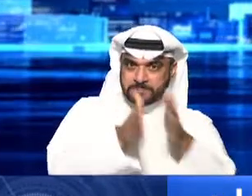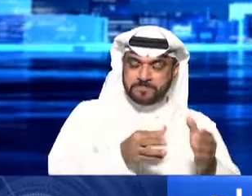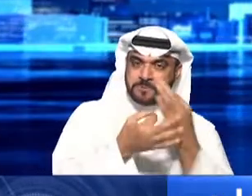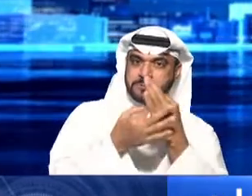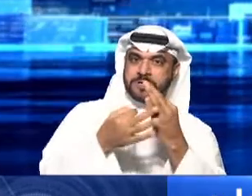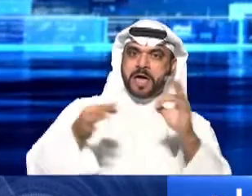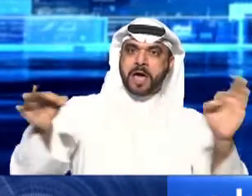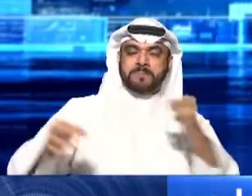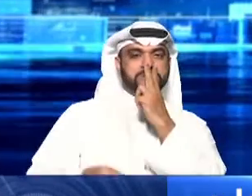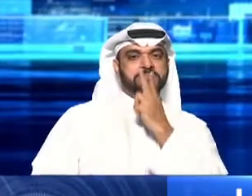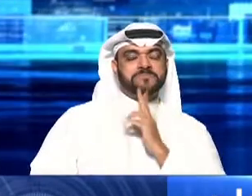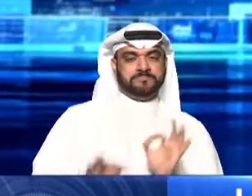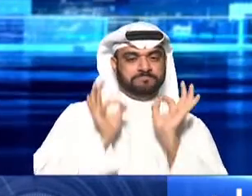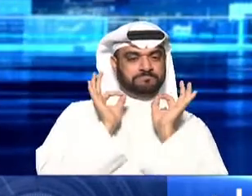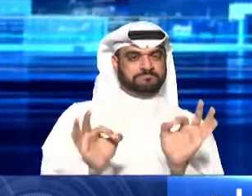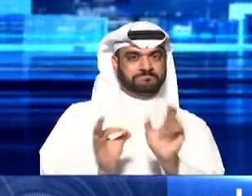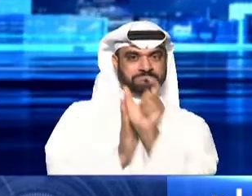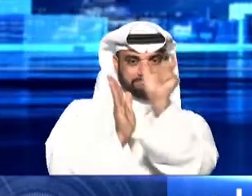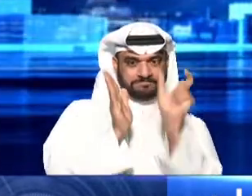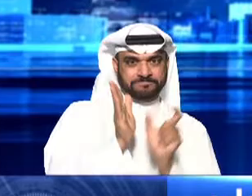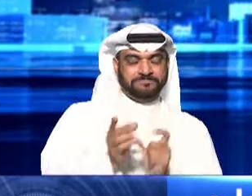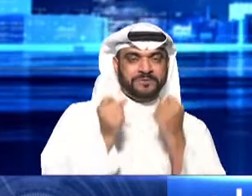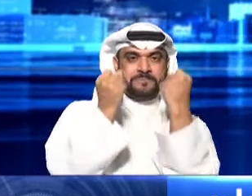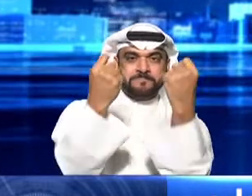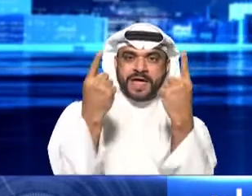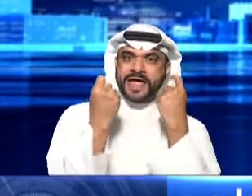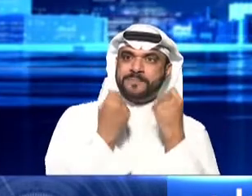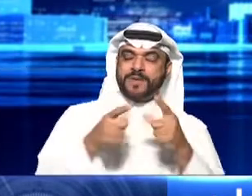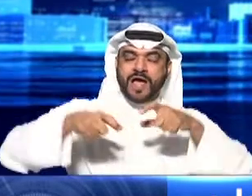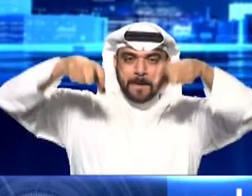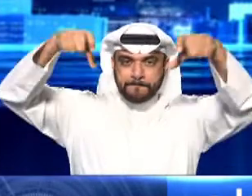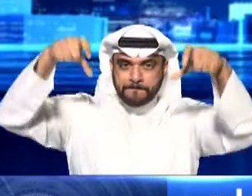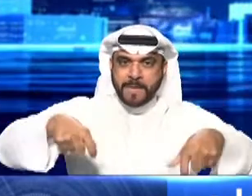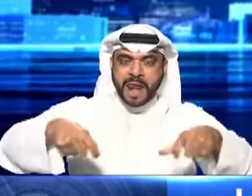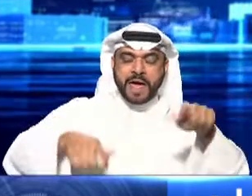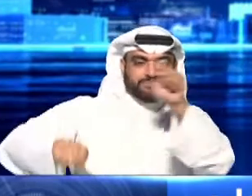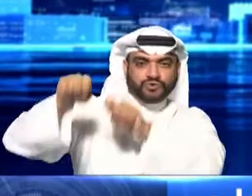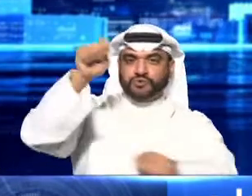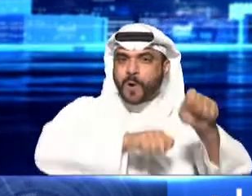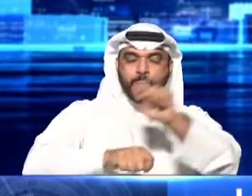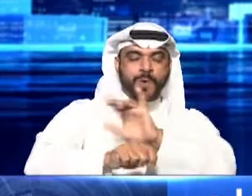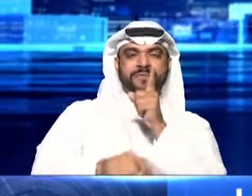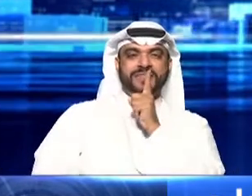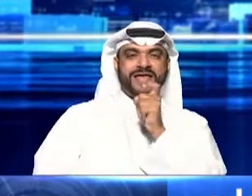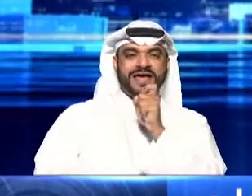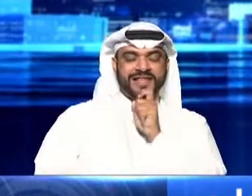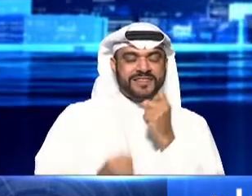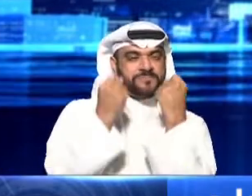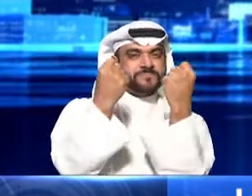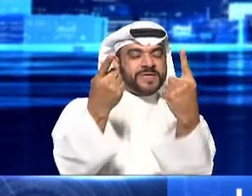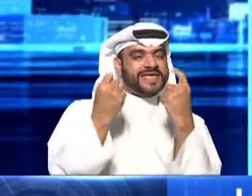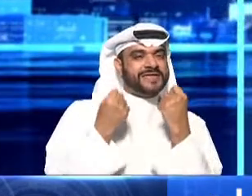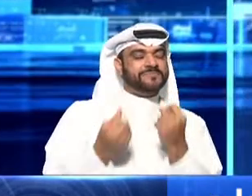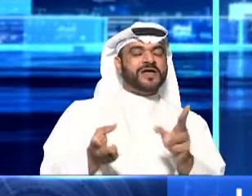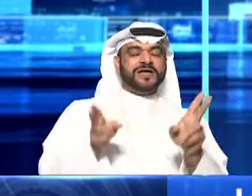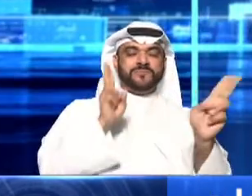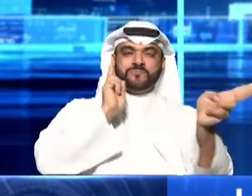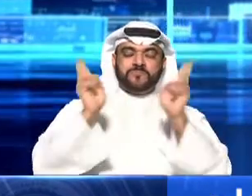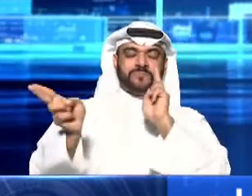الكبيرة والمتميزة والعالية التي وفرها الأشقاء في دولة قطر لهذا الحدث الخليجي